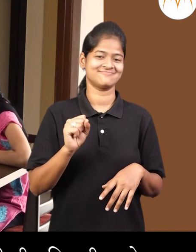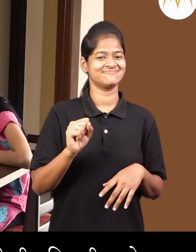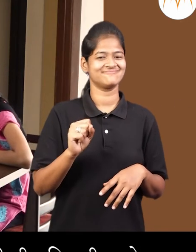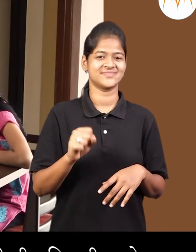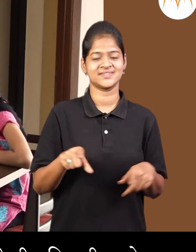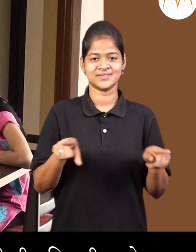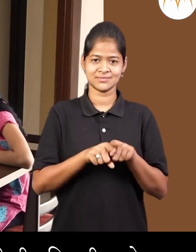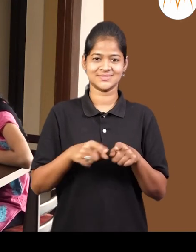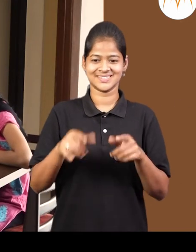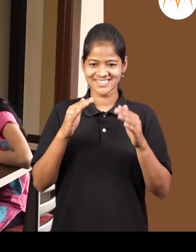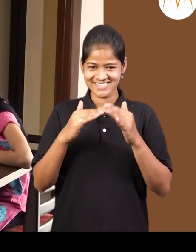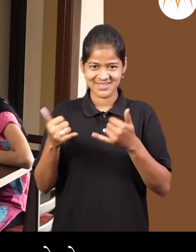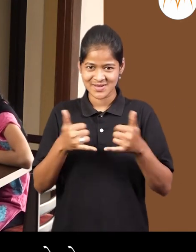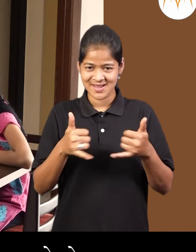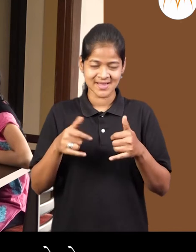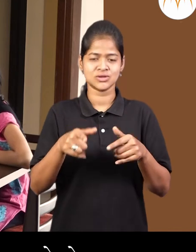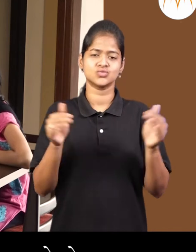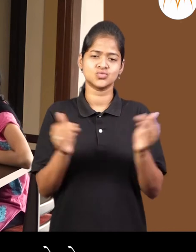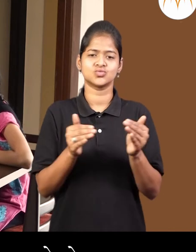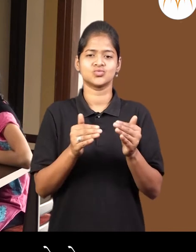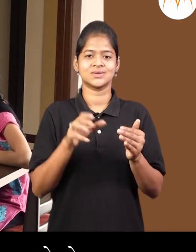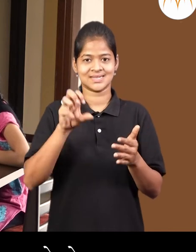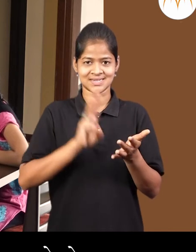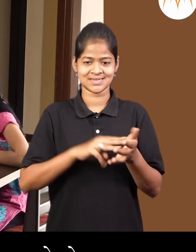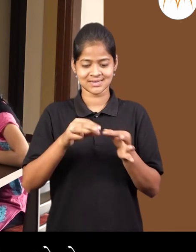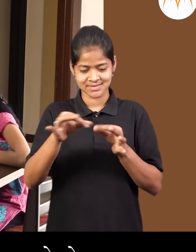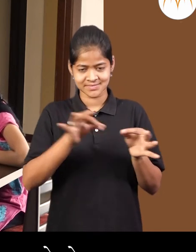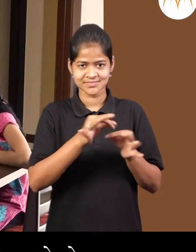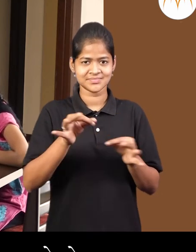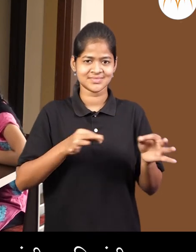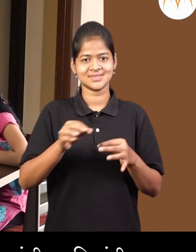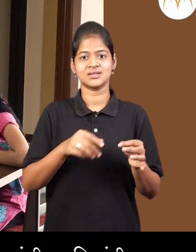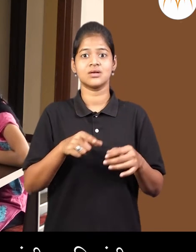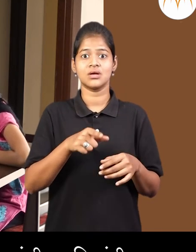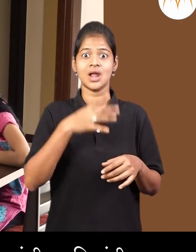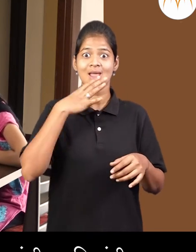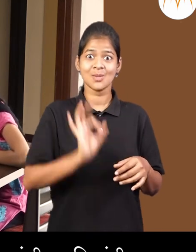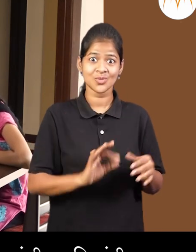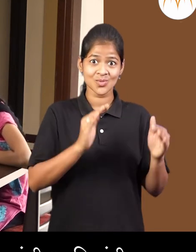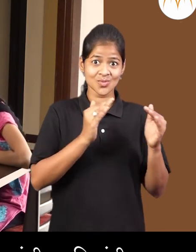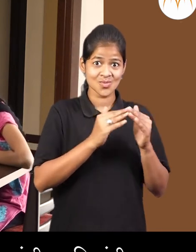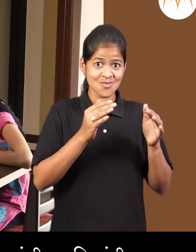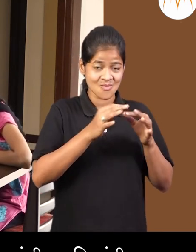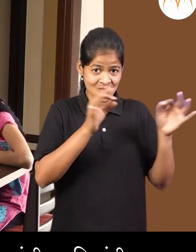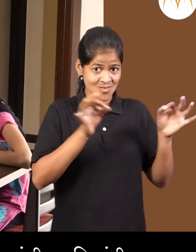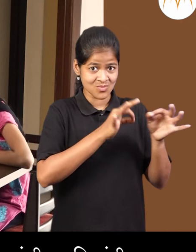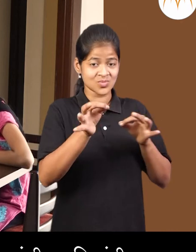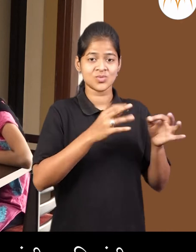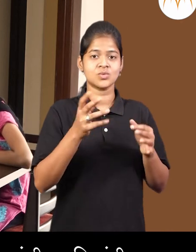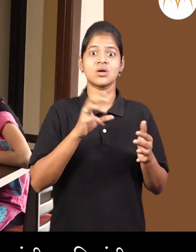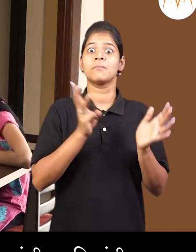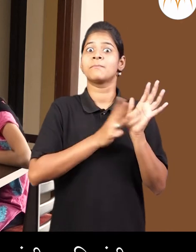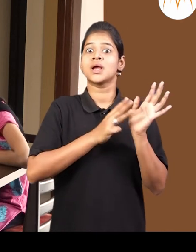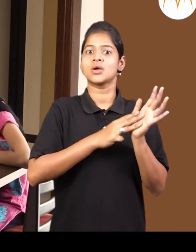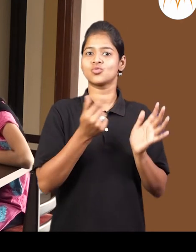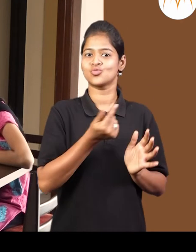आत्ताही बनवली ती प्रतिकृती आहे. बरोबर. त्यामुळे सगळ्या बाजू आपण सेंटीमीटरमध्ये मोजल्या. प्रत्यक्ष घराची किंवा मोठ्या जागांची लांबी आणि